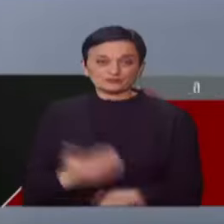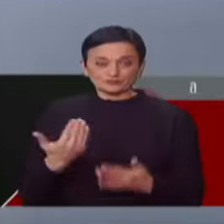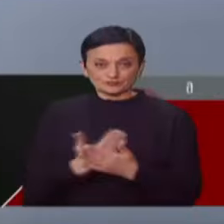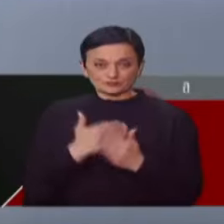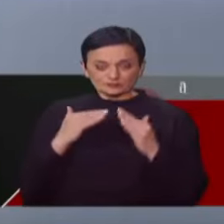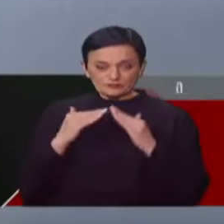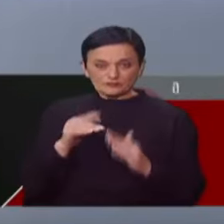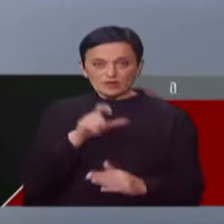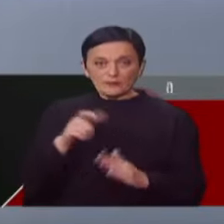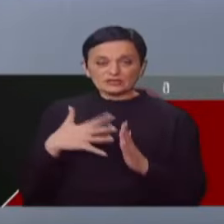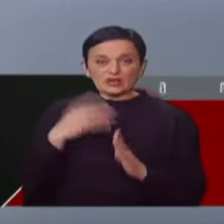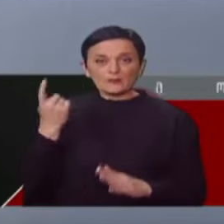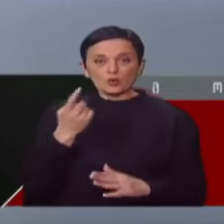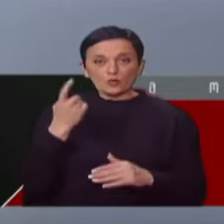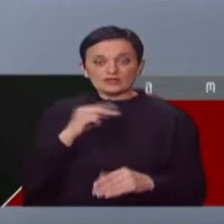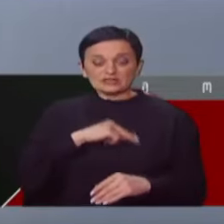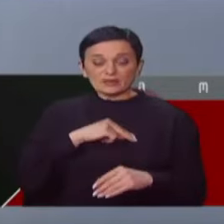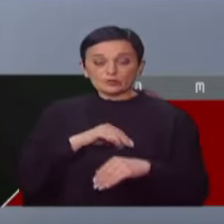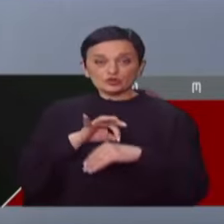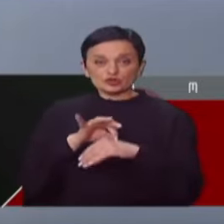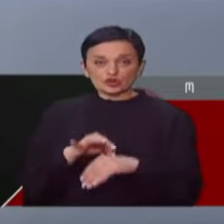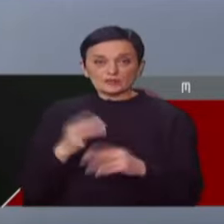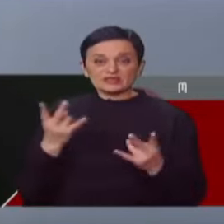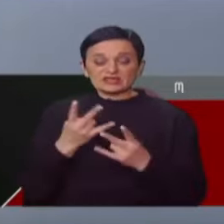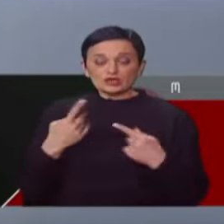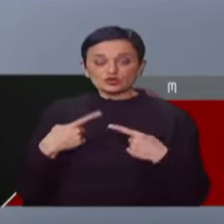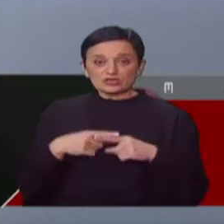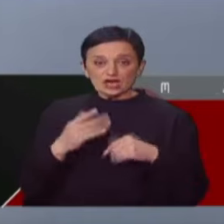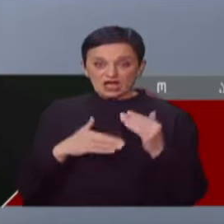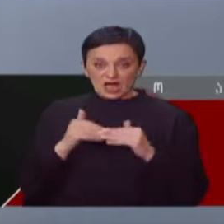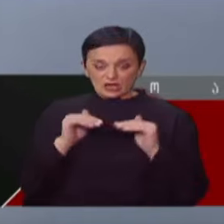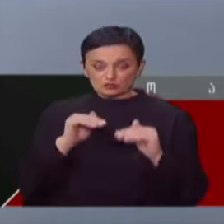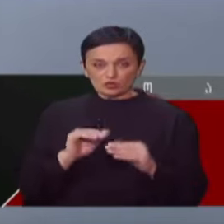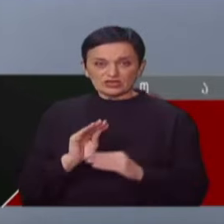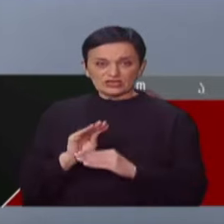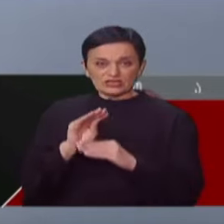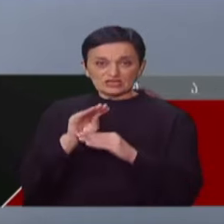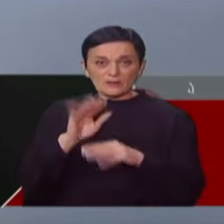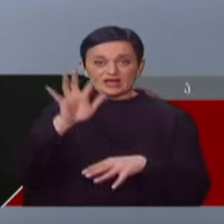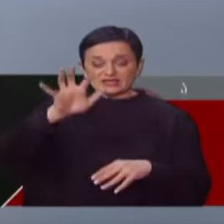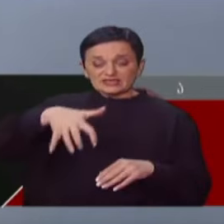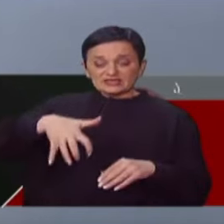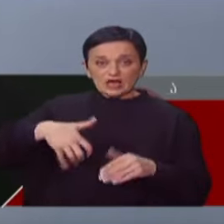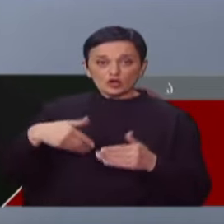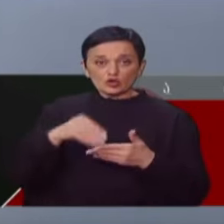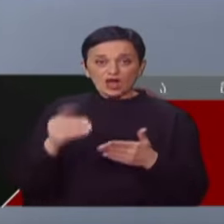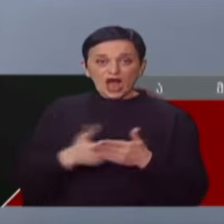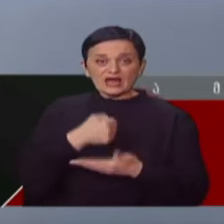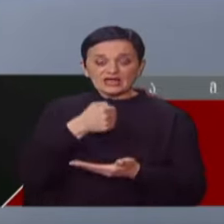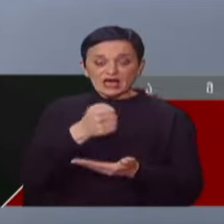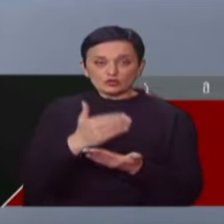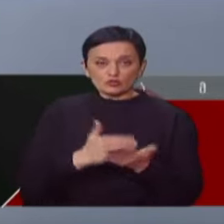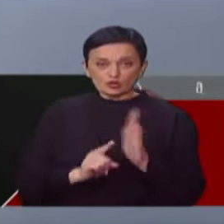Siahlia Permere, bistuisa, spălsa, meurne, osam, șobi, ceasat, are blăța, ceura tehnică, zehel, misiat, domobai, izardeva, tractore, bistuisa, zena, da, halisa, granto,